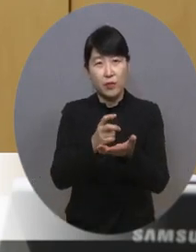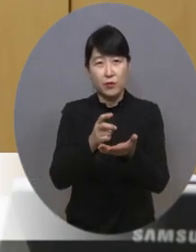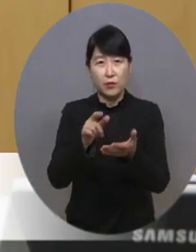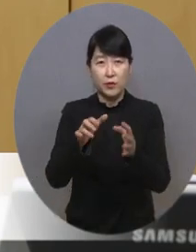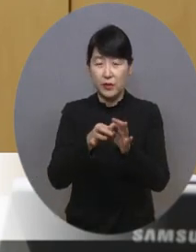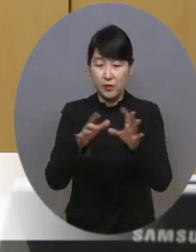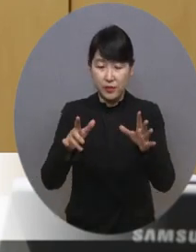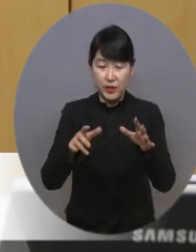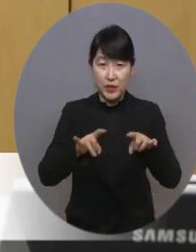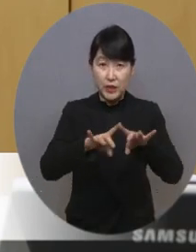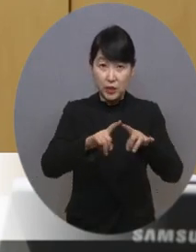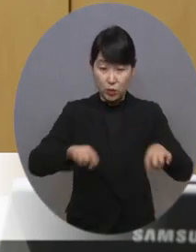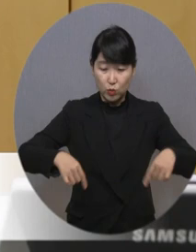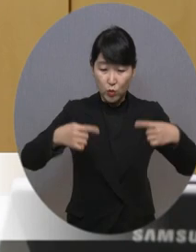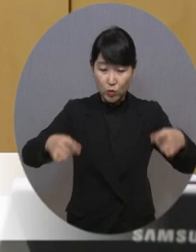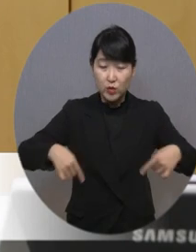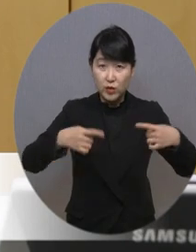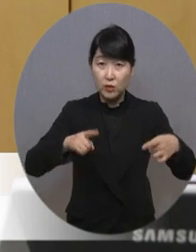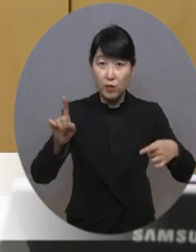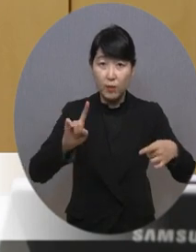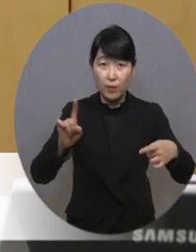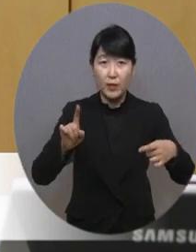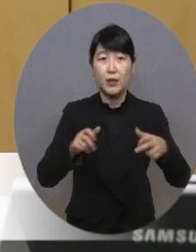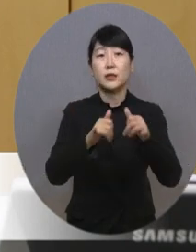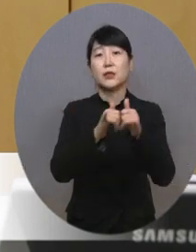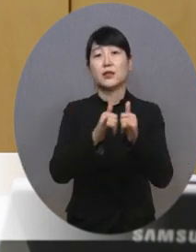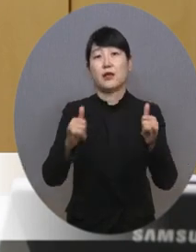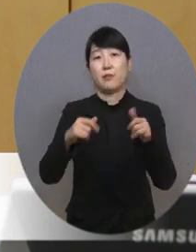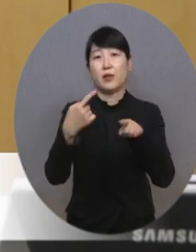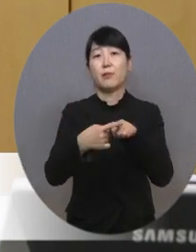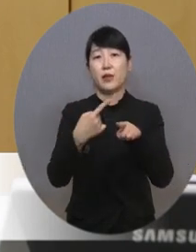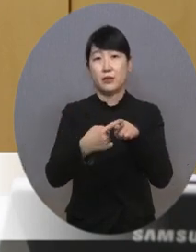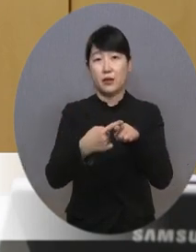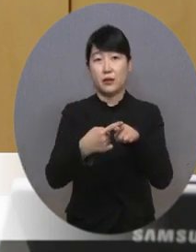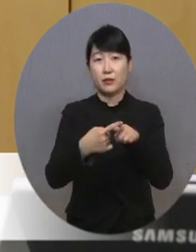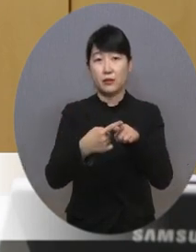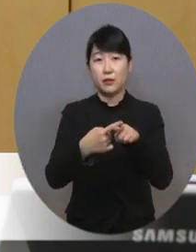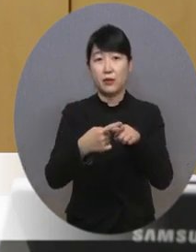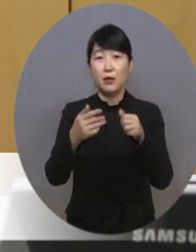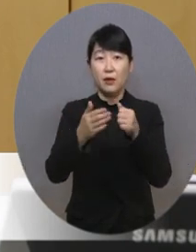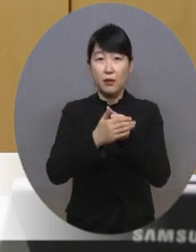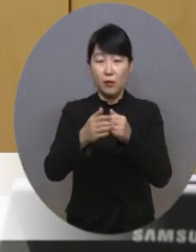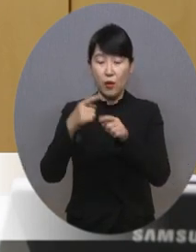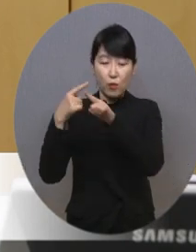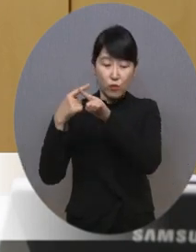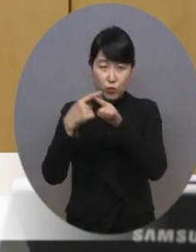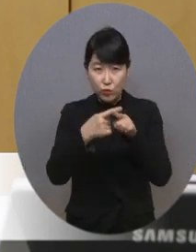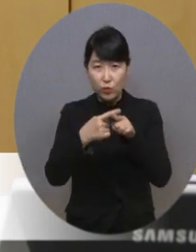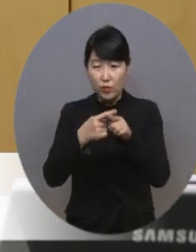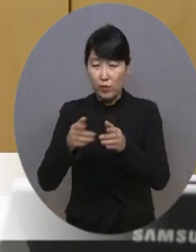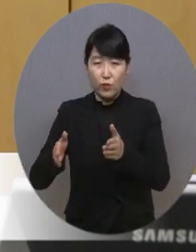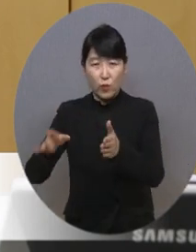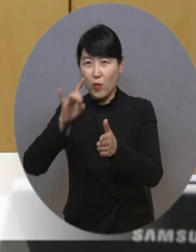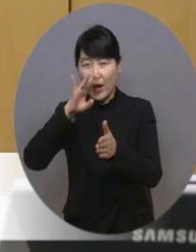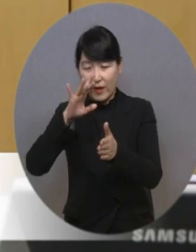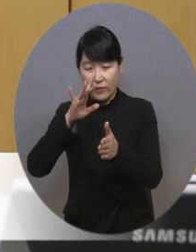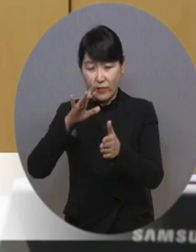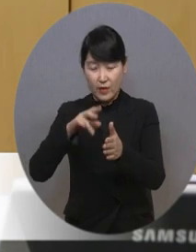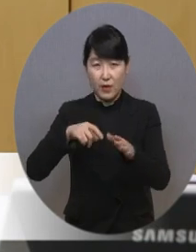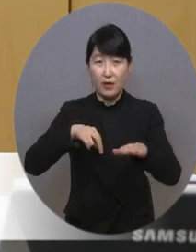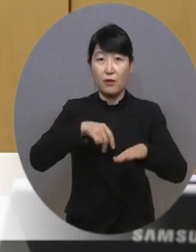전동일자가 이제 그 사람하고 똑같이 이제 되기 때문에 인도로 무조건 이동을